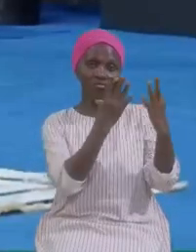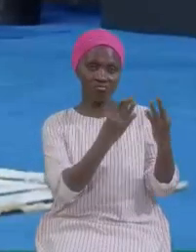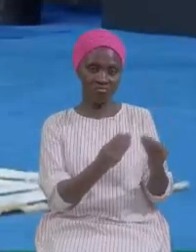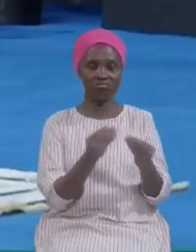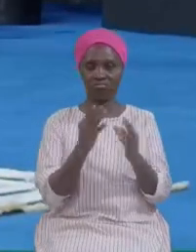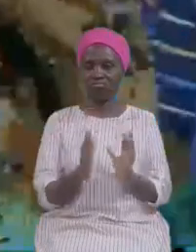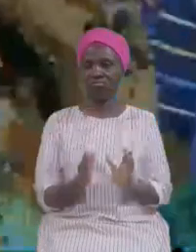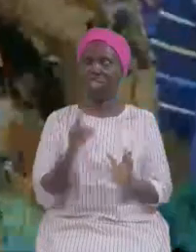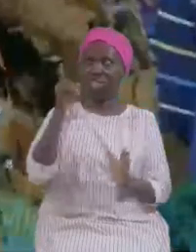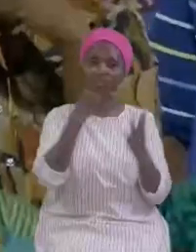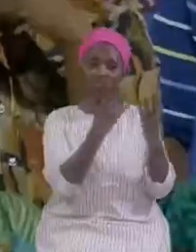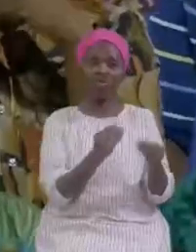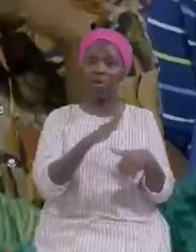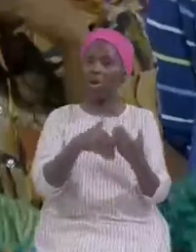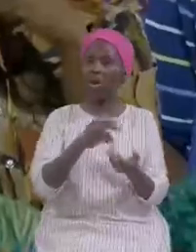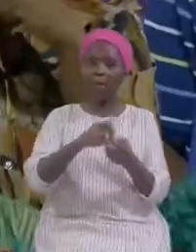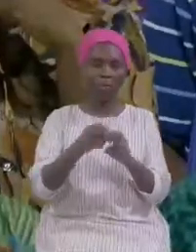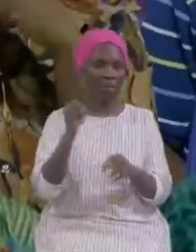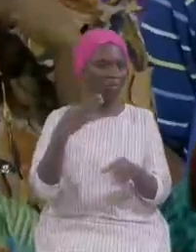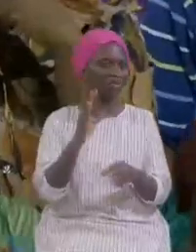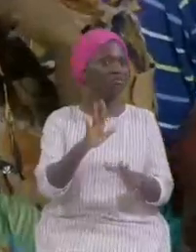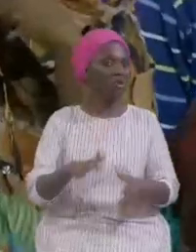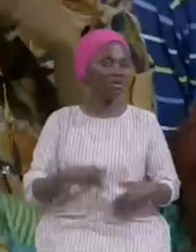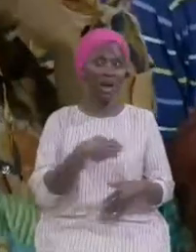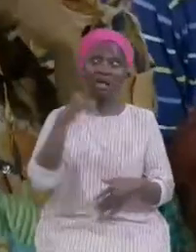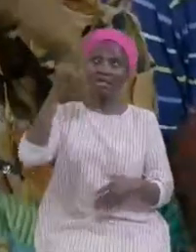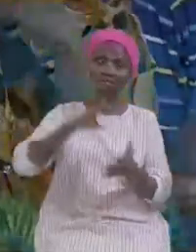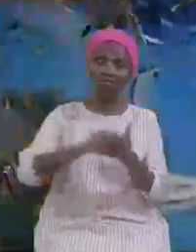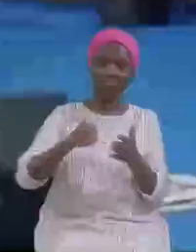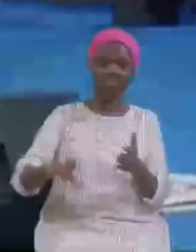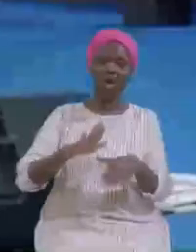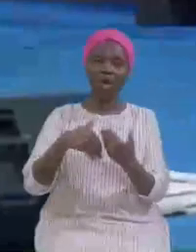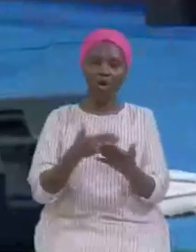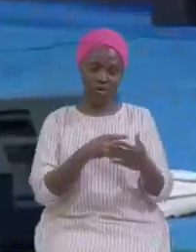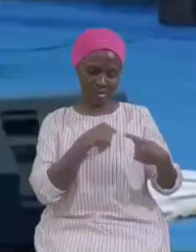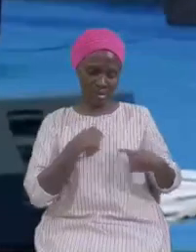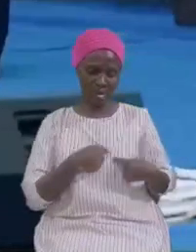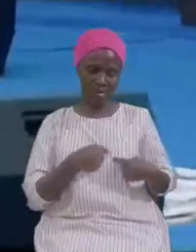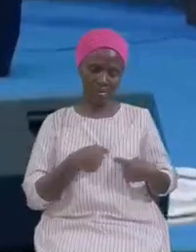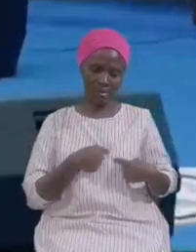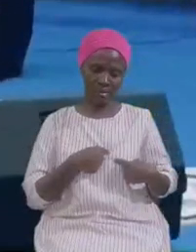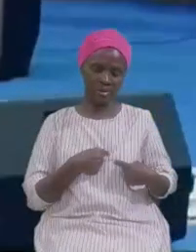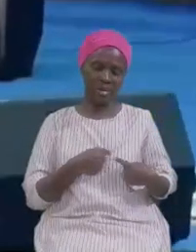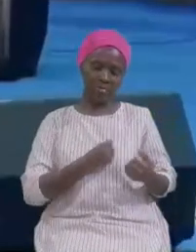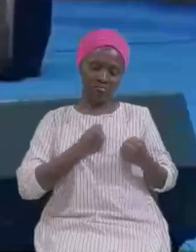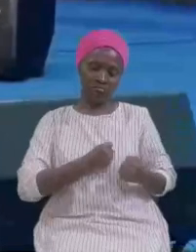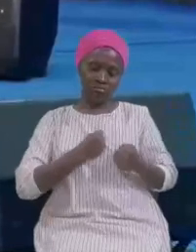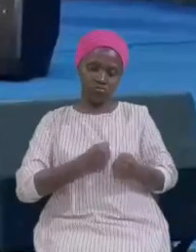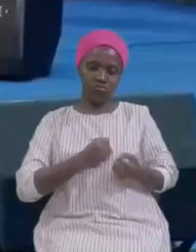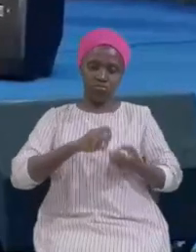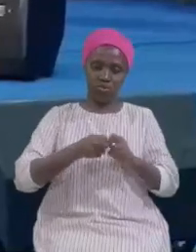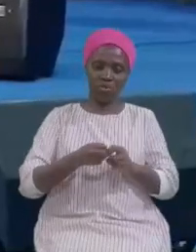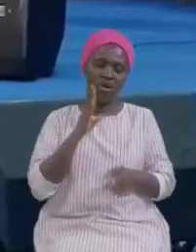Il règle tous les problèmes de ta vie. Et il ôte tous les problèmes